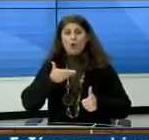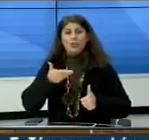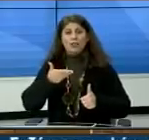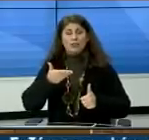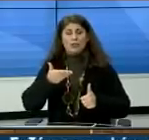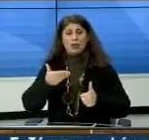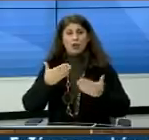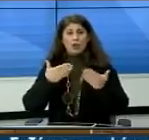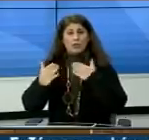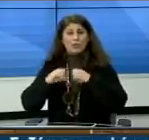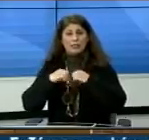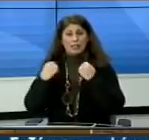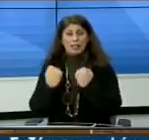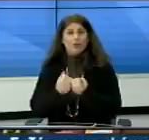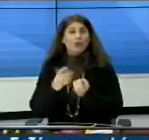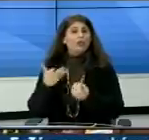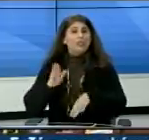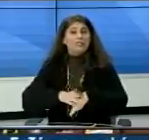της ήττας του.